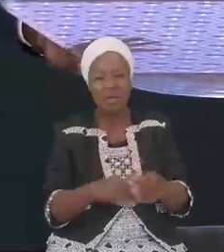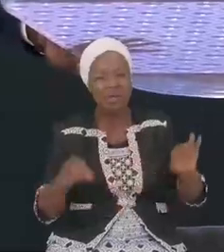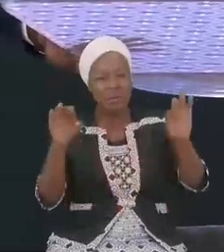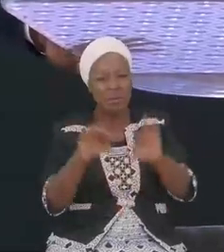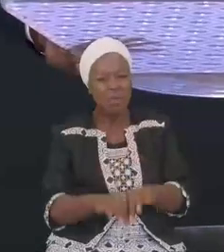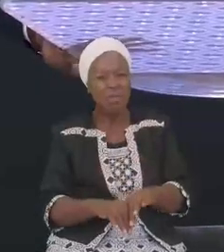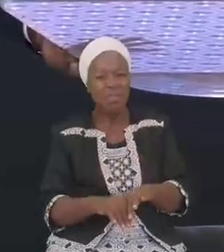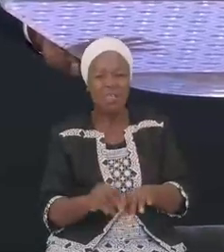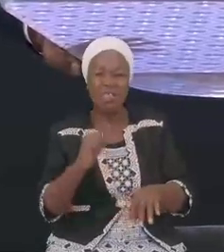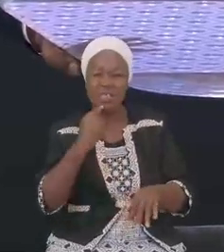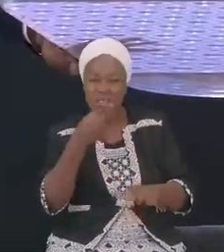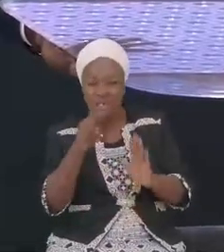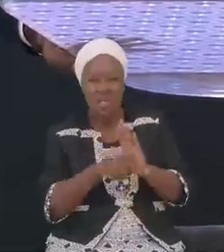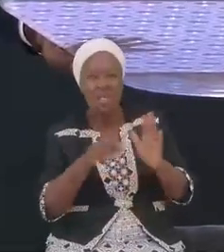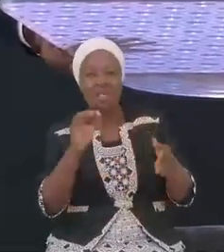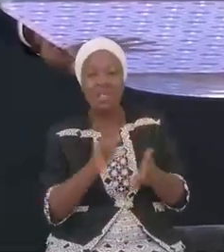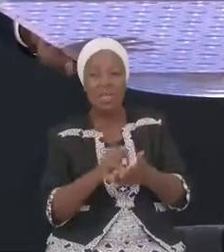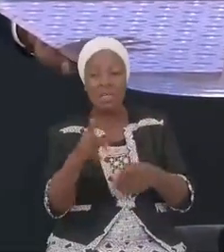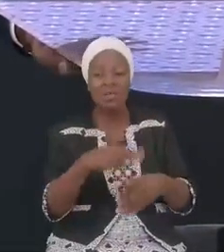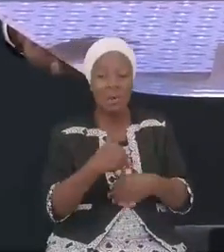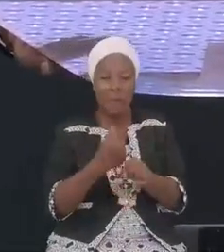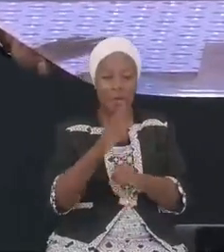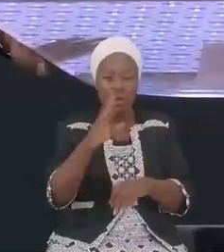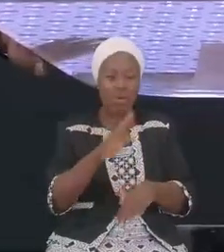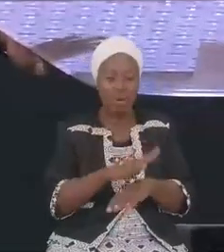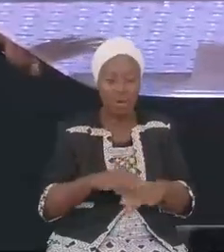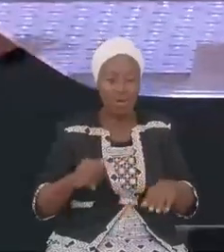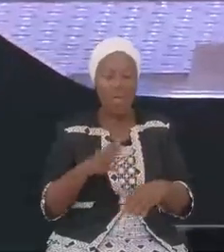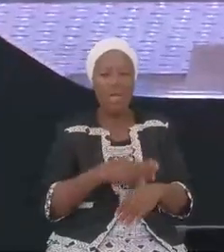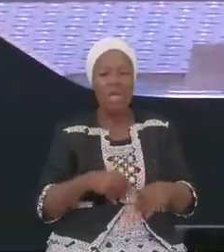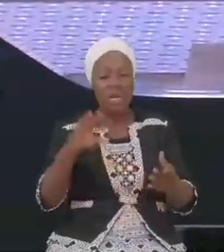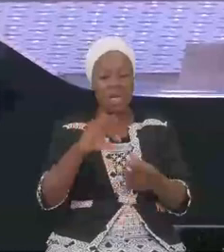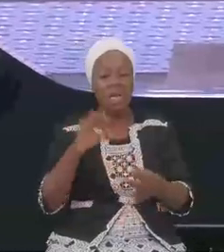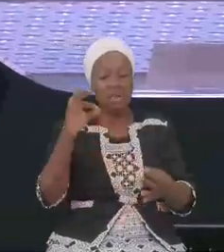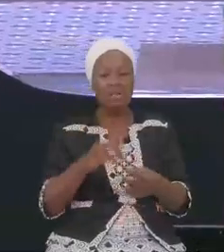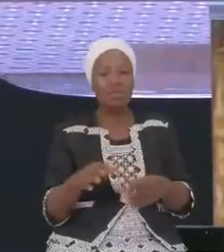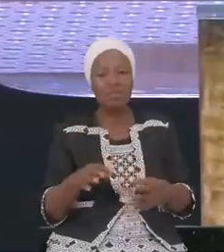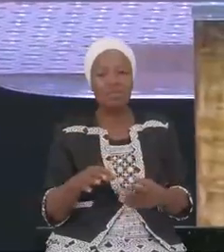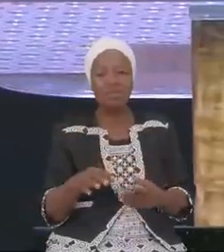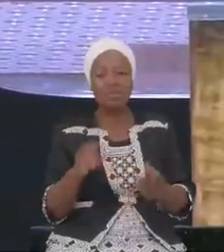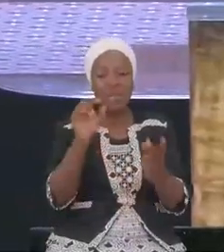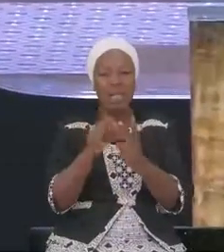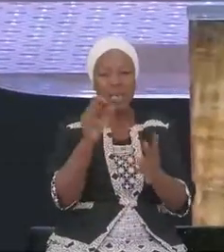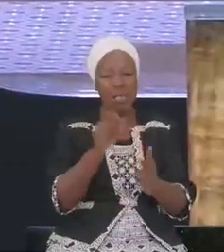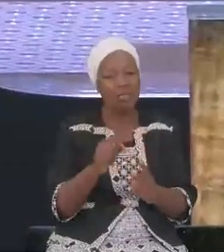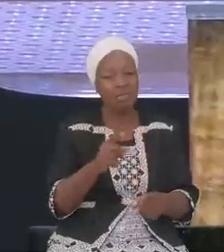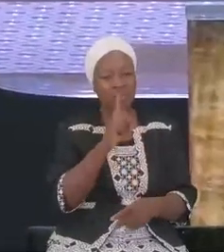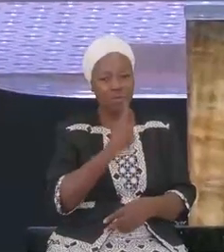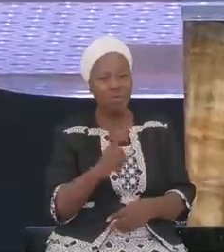Qu'on s'applique d'autant plus à affermir notre vocation et notre élection. Qu'en faisant cela, vous